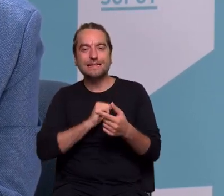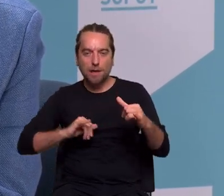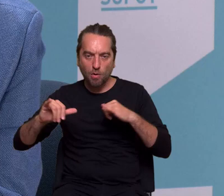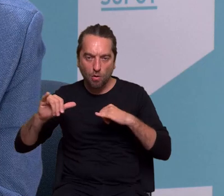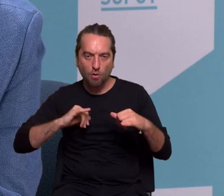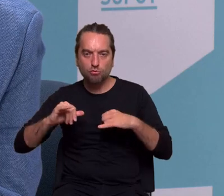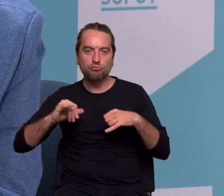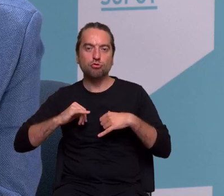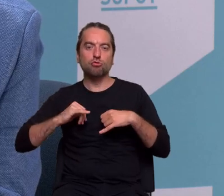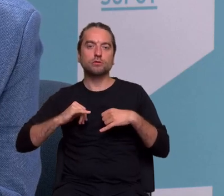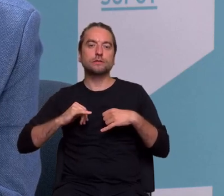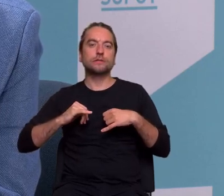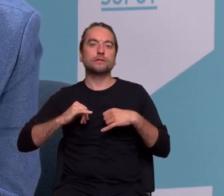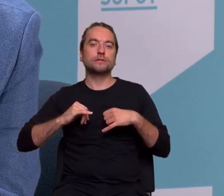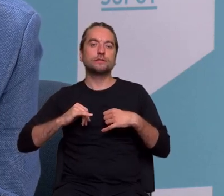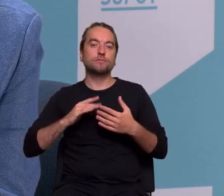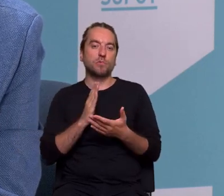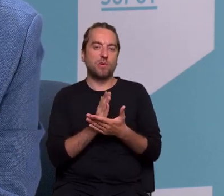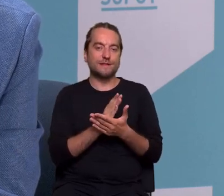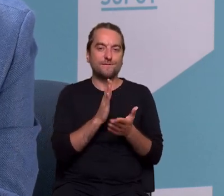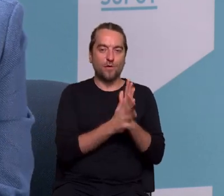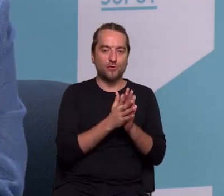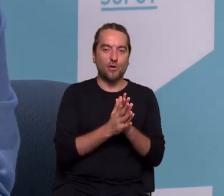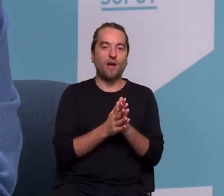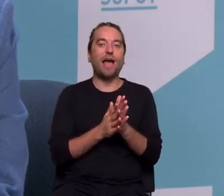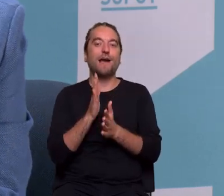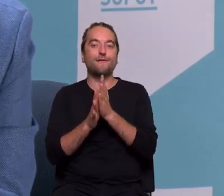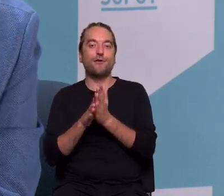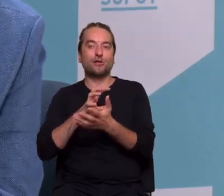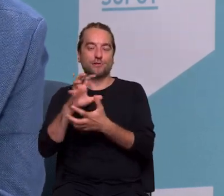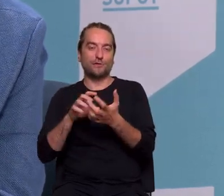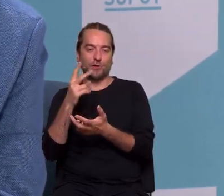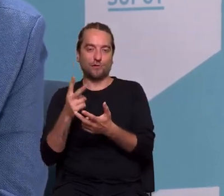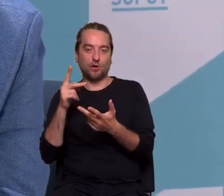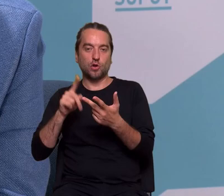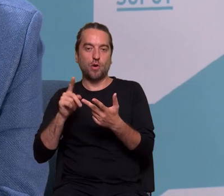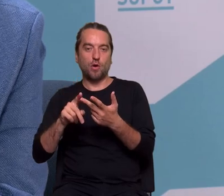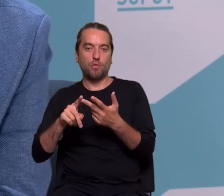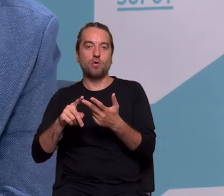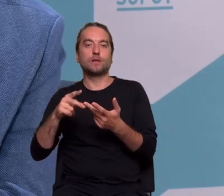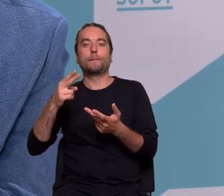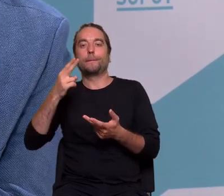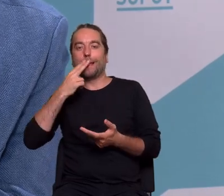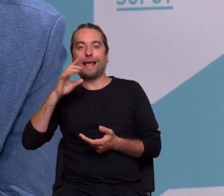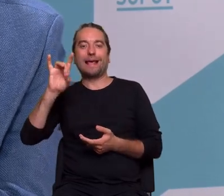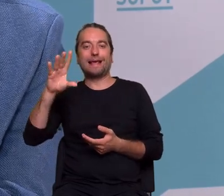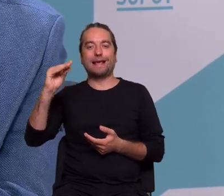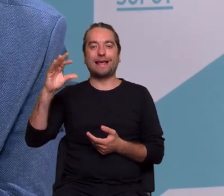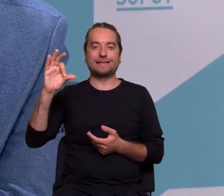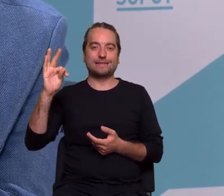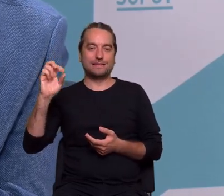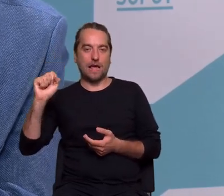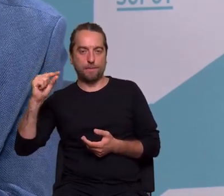samorządowy, mówię o międzywojniu, a w czasie II wojny światowej tam między innymi stacjonowało gestapo. I